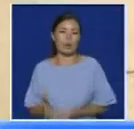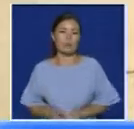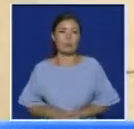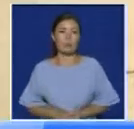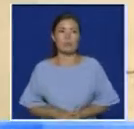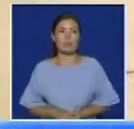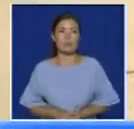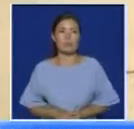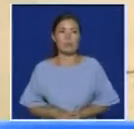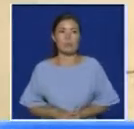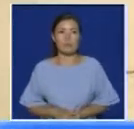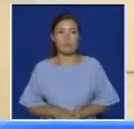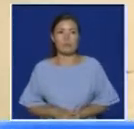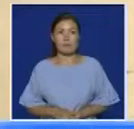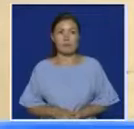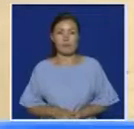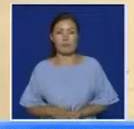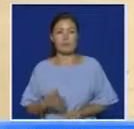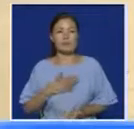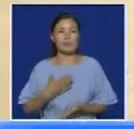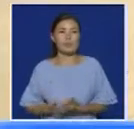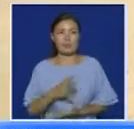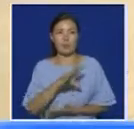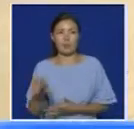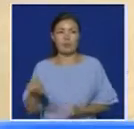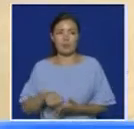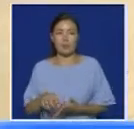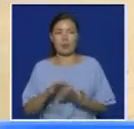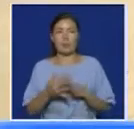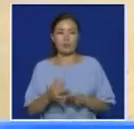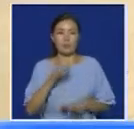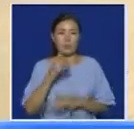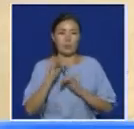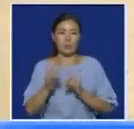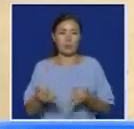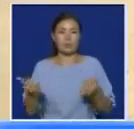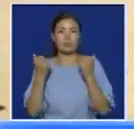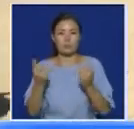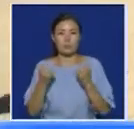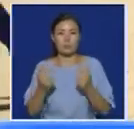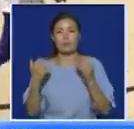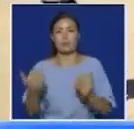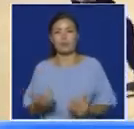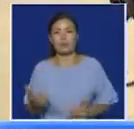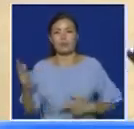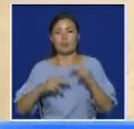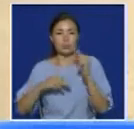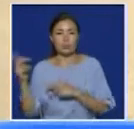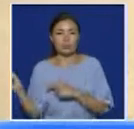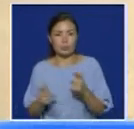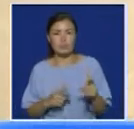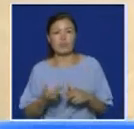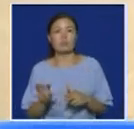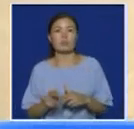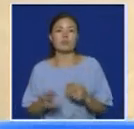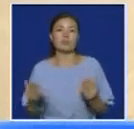Осы ауылдың көптен бері аңсап жүрген ауыл жастары үшін спорт кешені салынып, осы енді